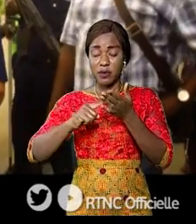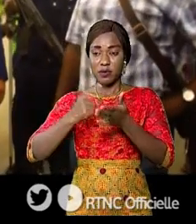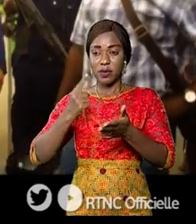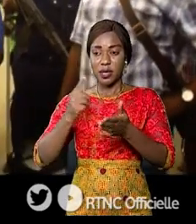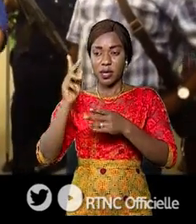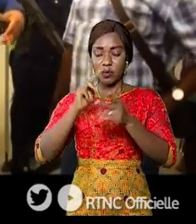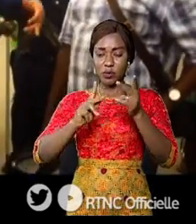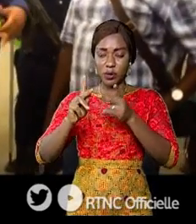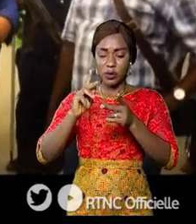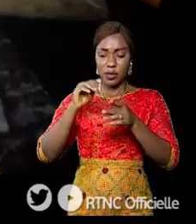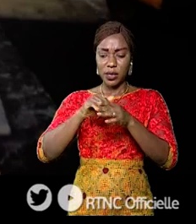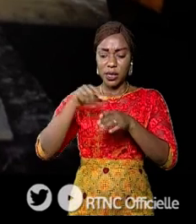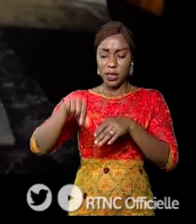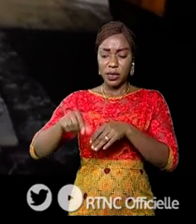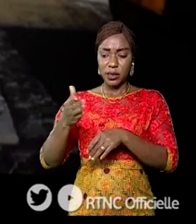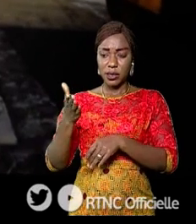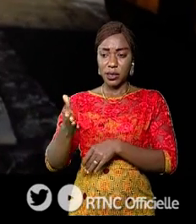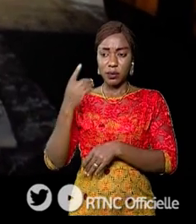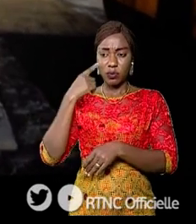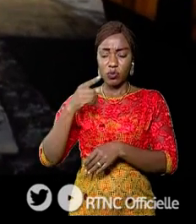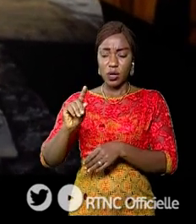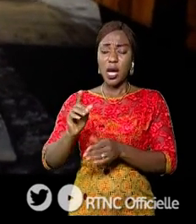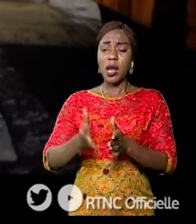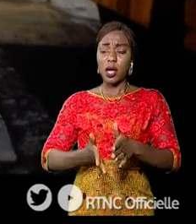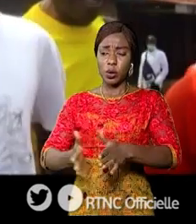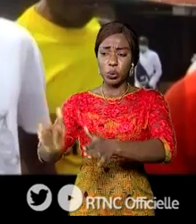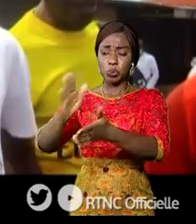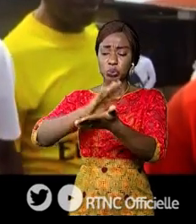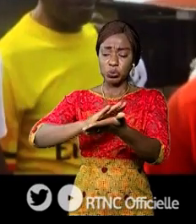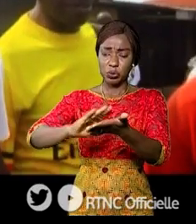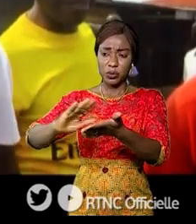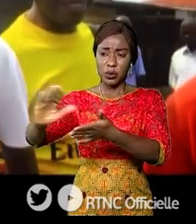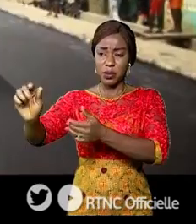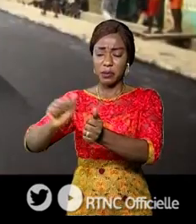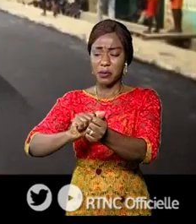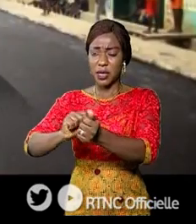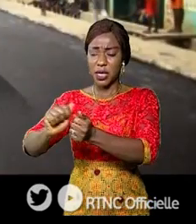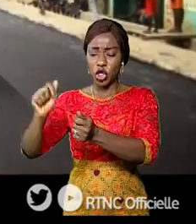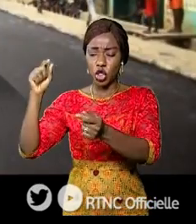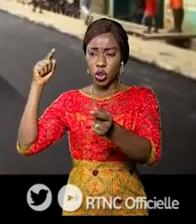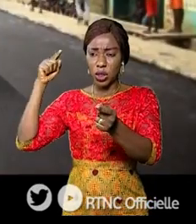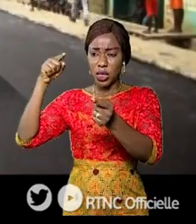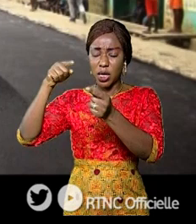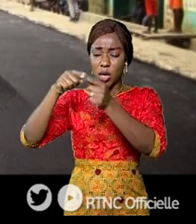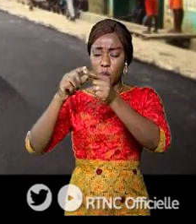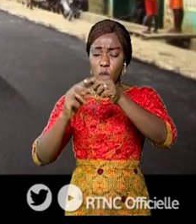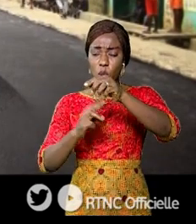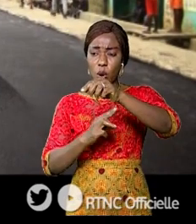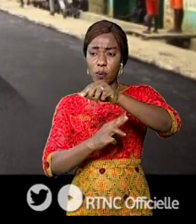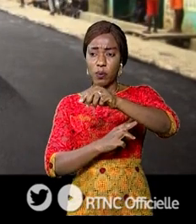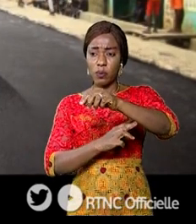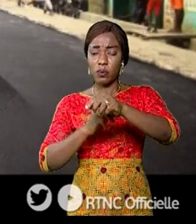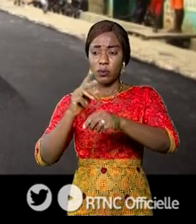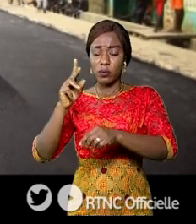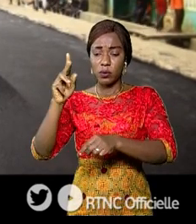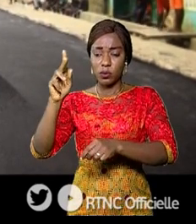la population de ces coins voit une route asphaltée traverser cette grande avenue partant du pont Ngunza jusqu'à